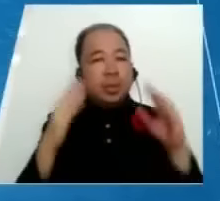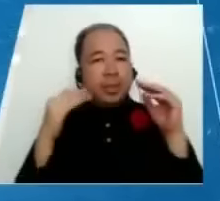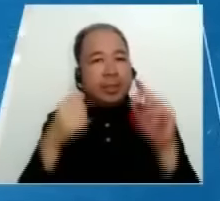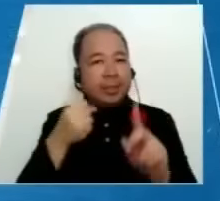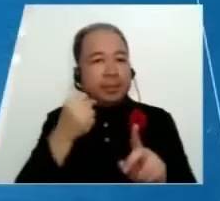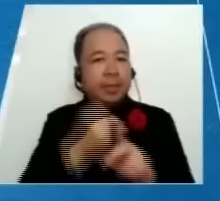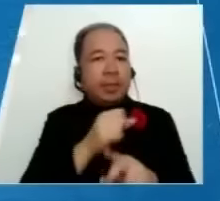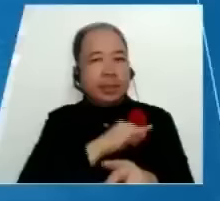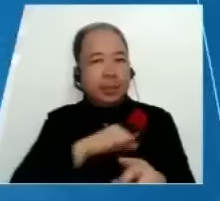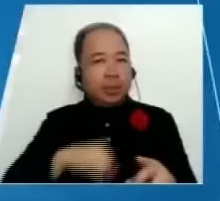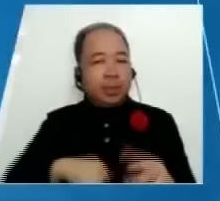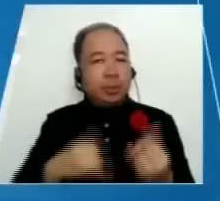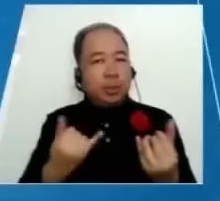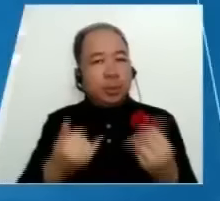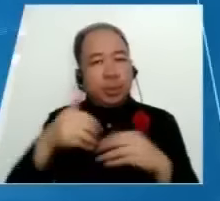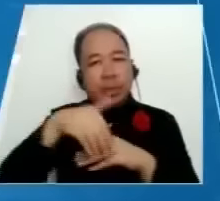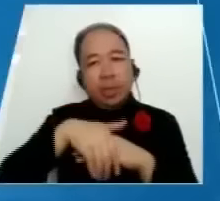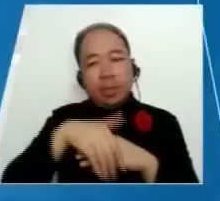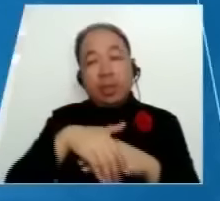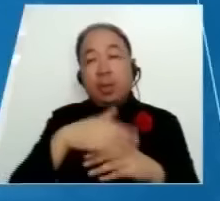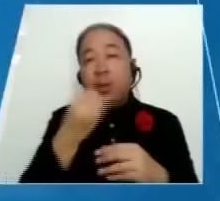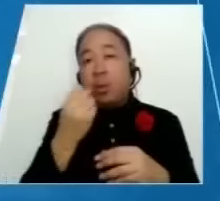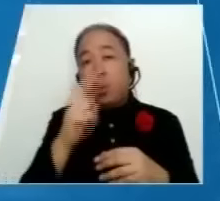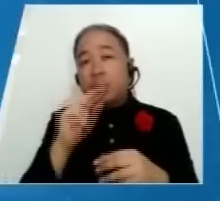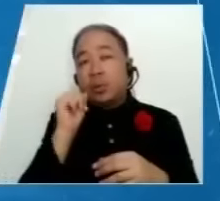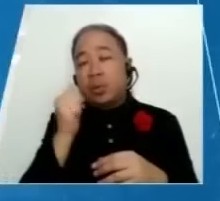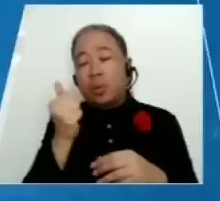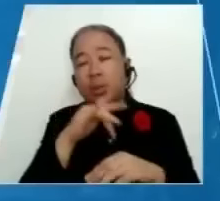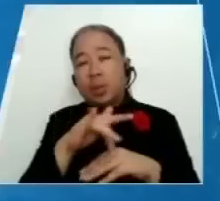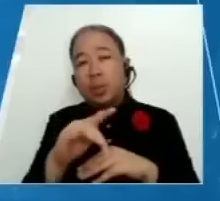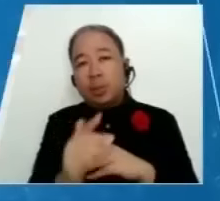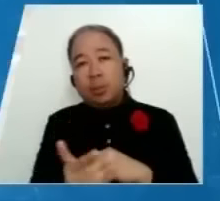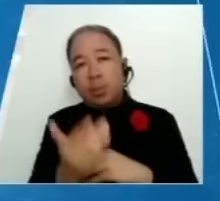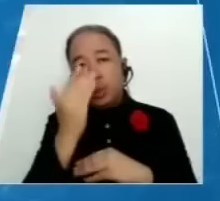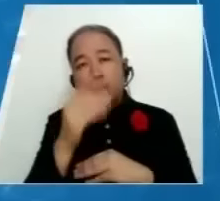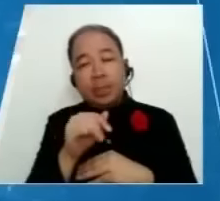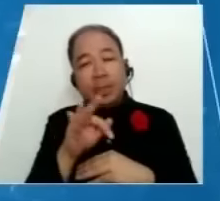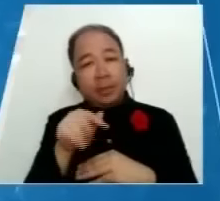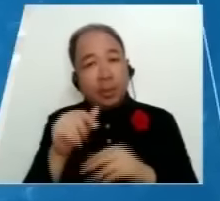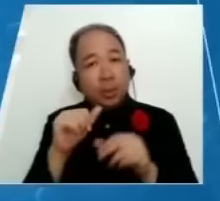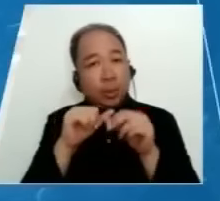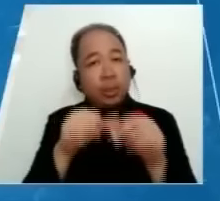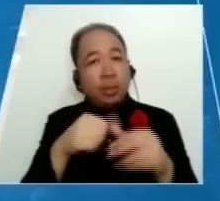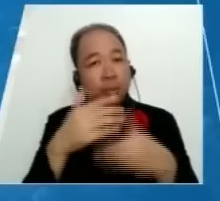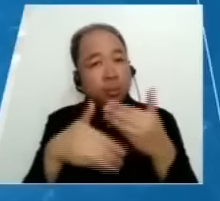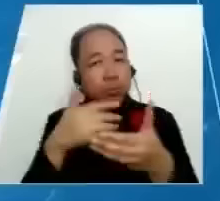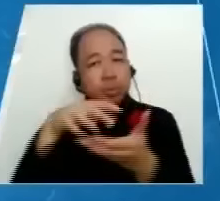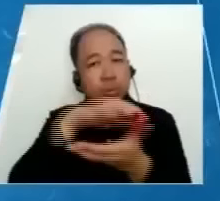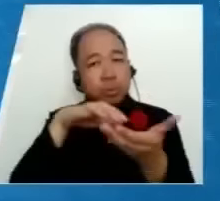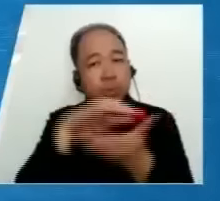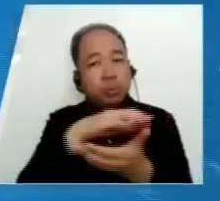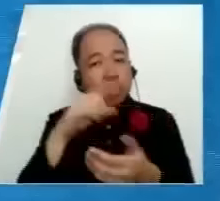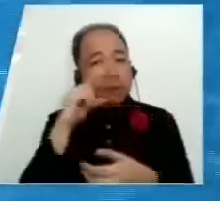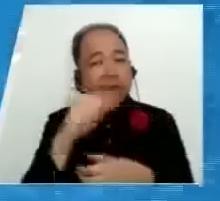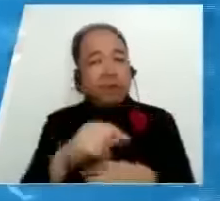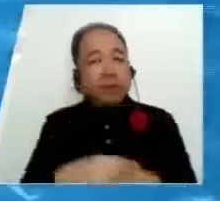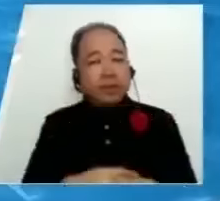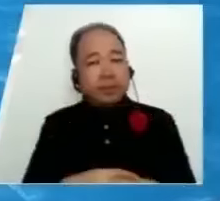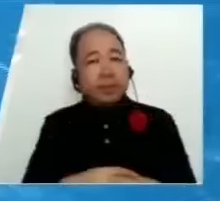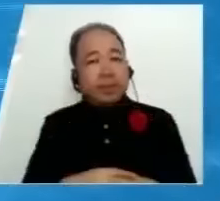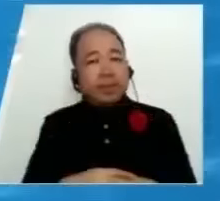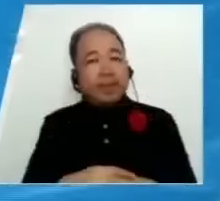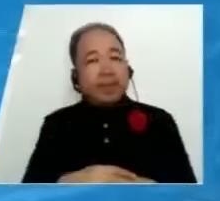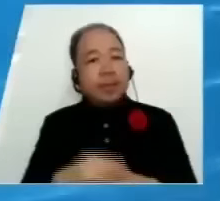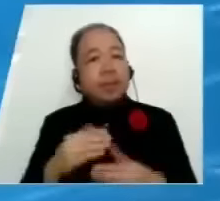ngayong gabi o kaya naman po ay bukas ng madaling araw kung mapanatili po nito yung bilis o direksyon nito ngayon. Sunod po nitong tatawirin